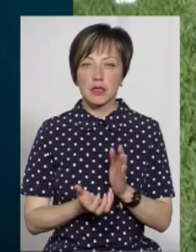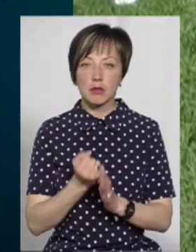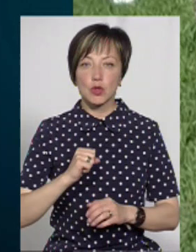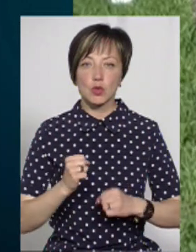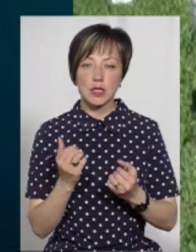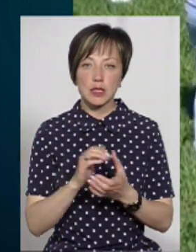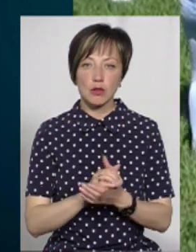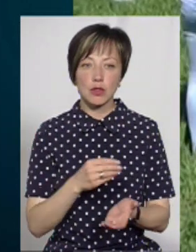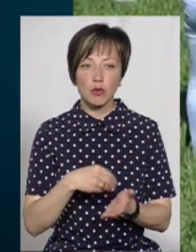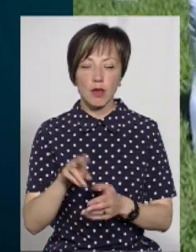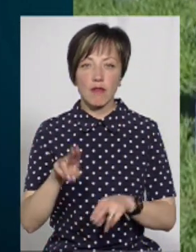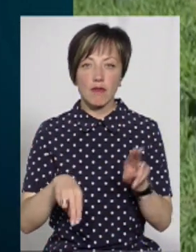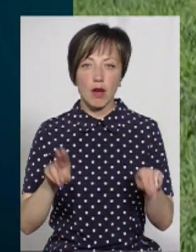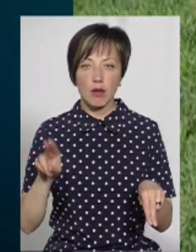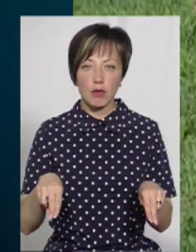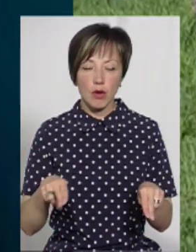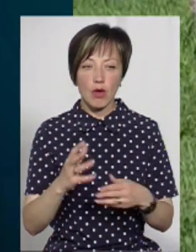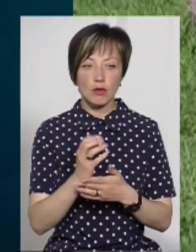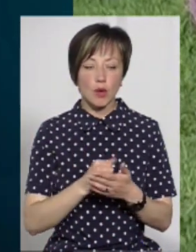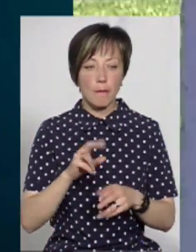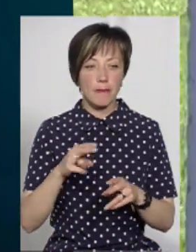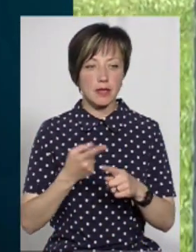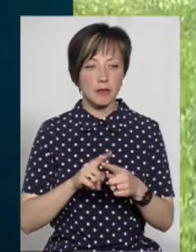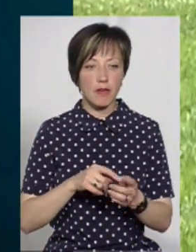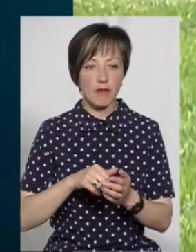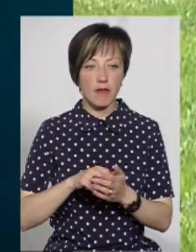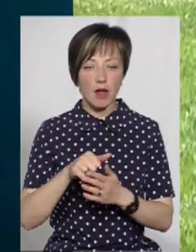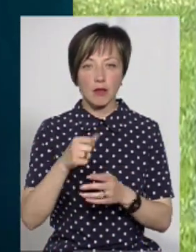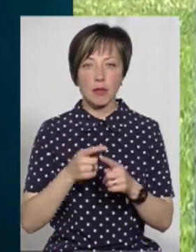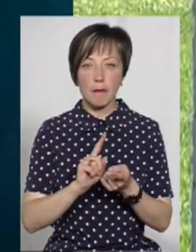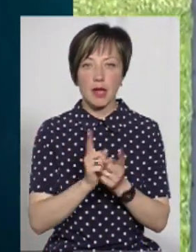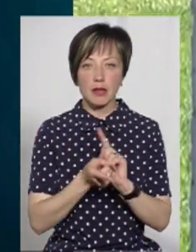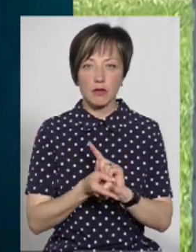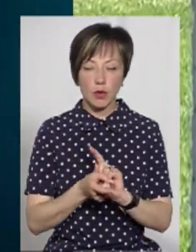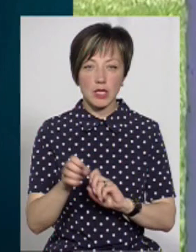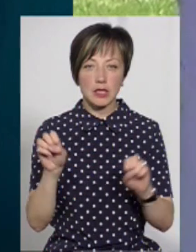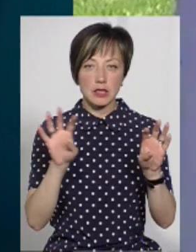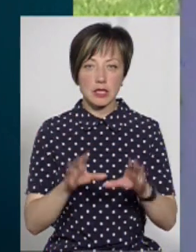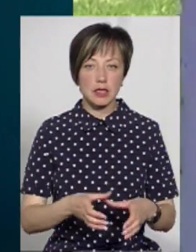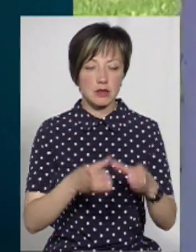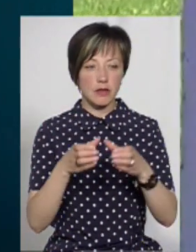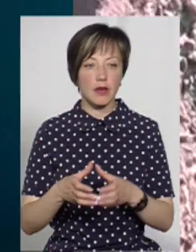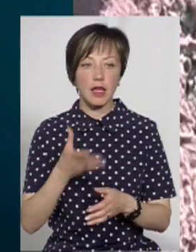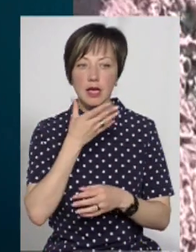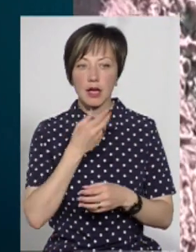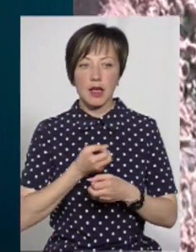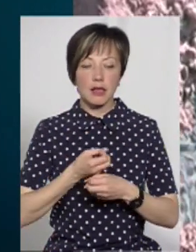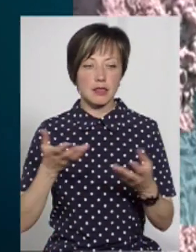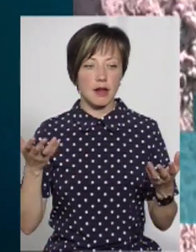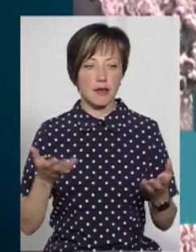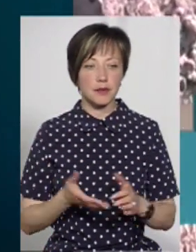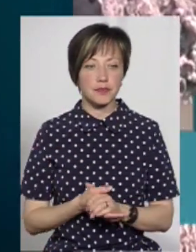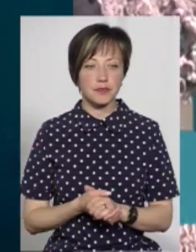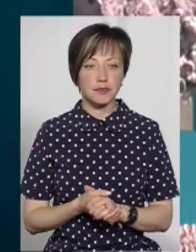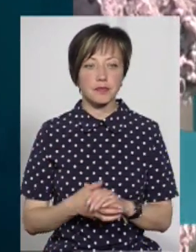знайомі, тож закупили фарбу, озброїлись пензликами та валиками і взялись перетворювати сірі сваї у яскраві стовпи. Мені просто